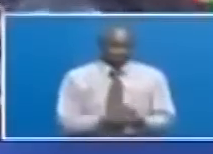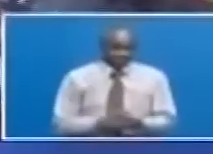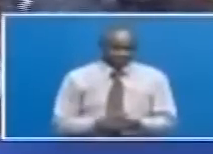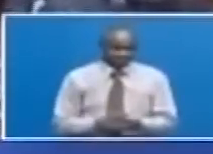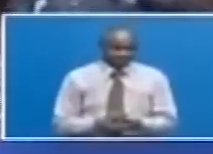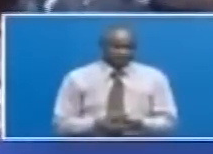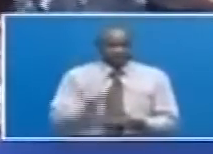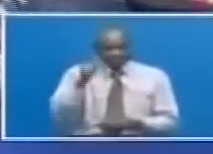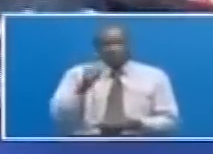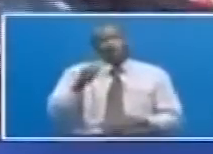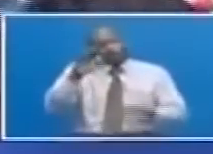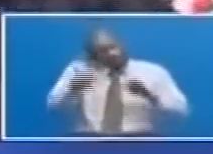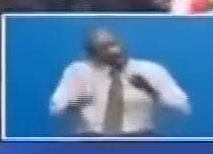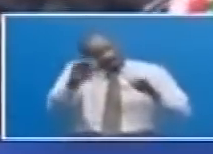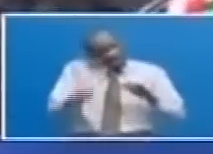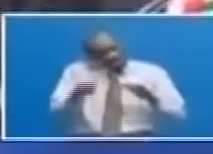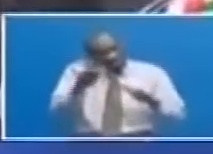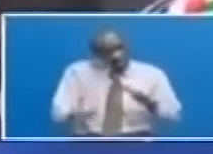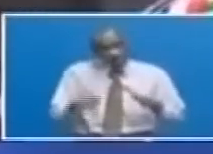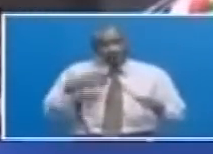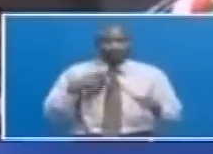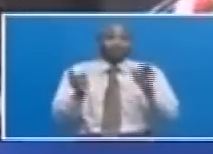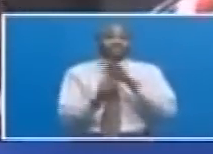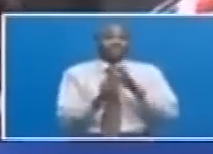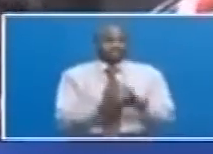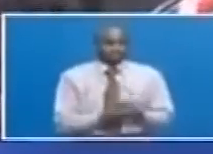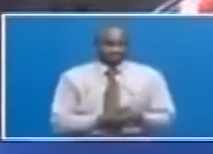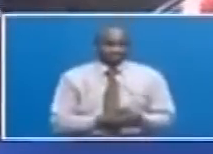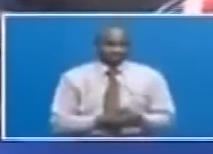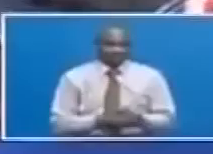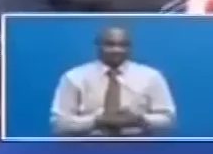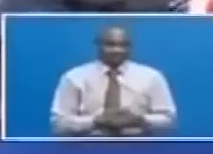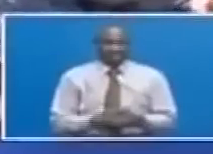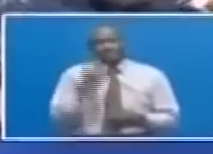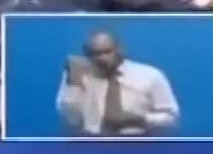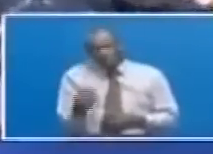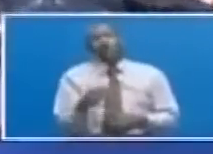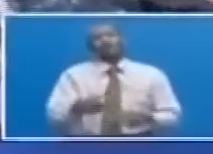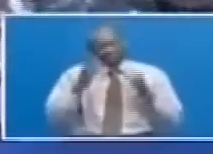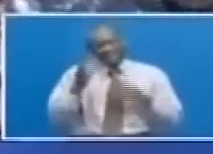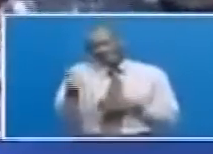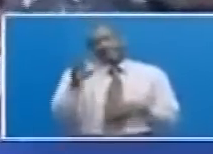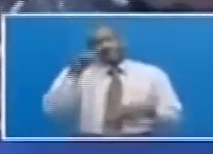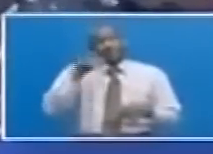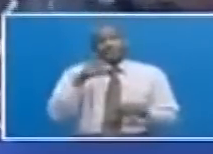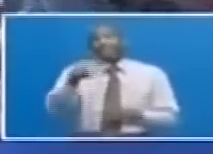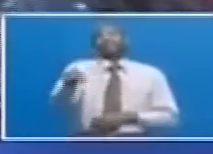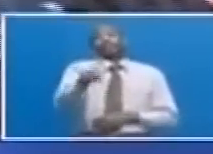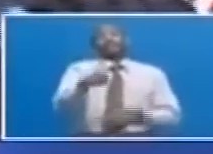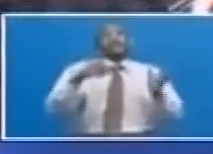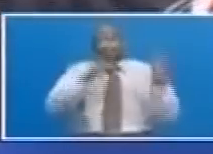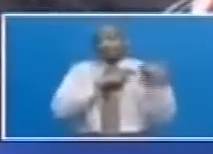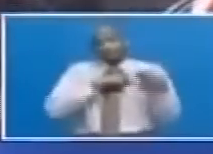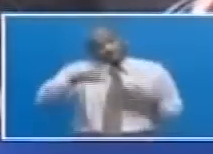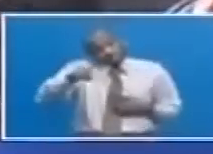wa ngazi ya chini katika wizara, junior officers, anasema ni hawa